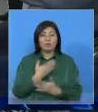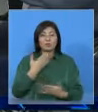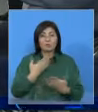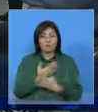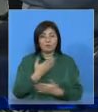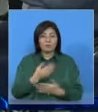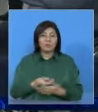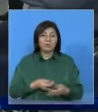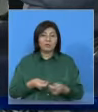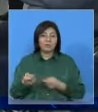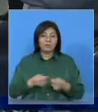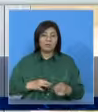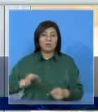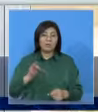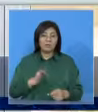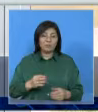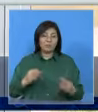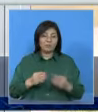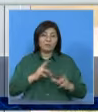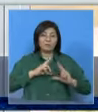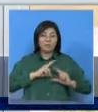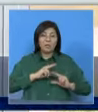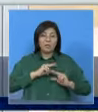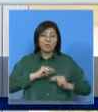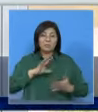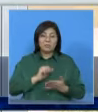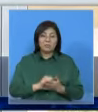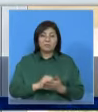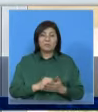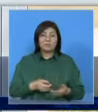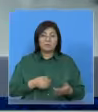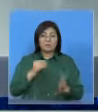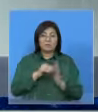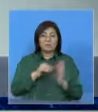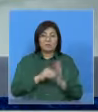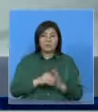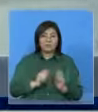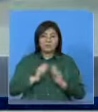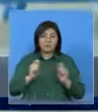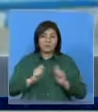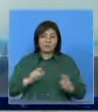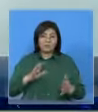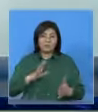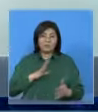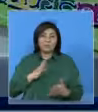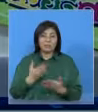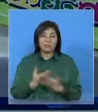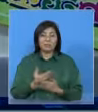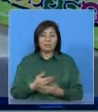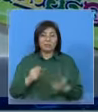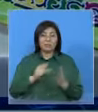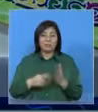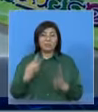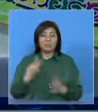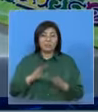поделился руководитель областного управления занятости и социальных программ. Особым подарком станет реабилитационный центр на 72